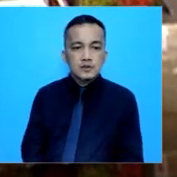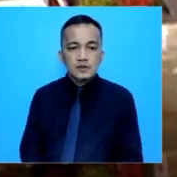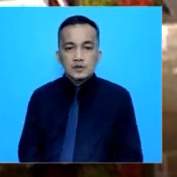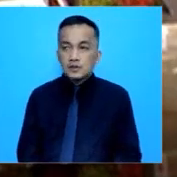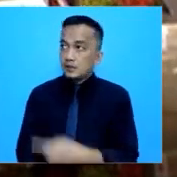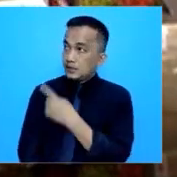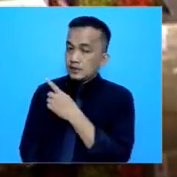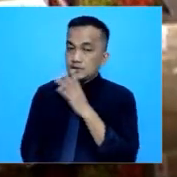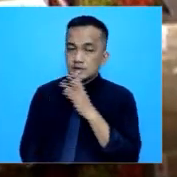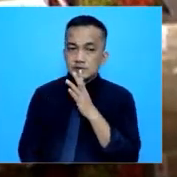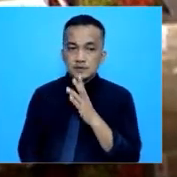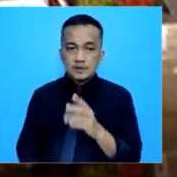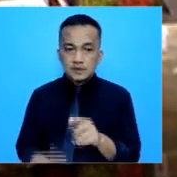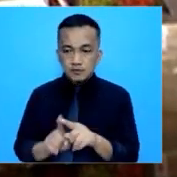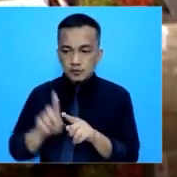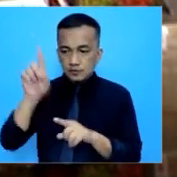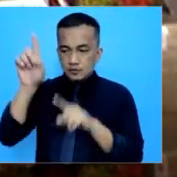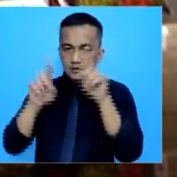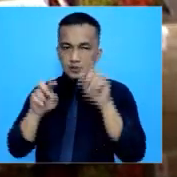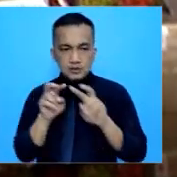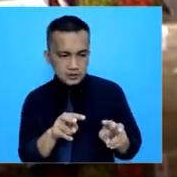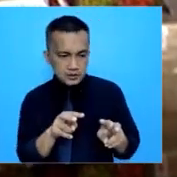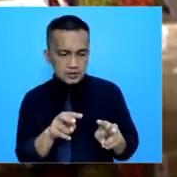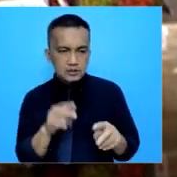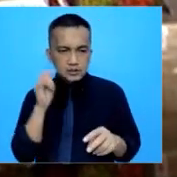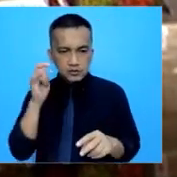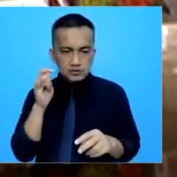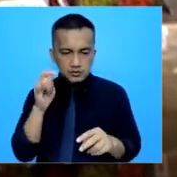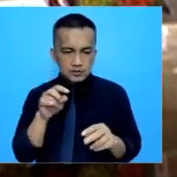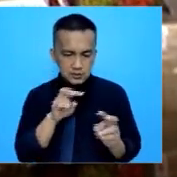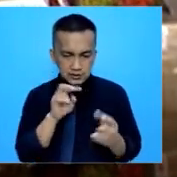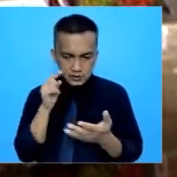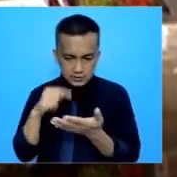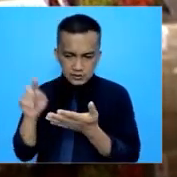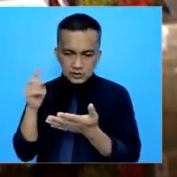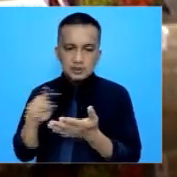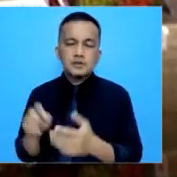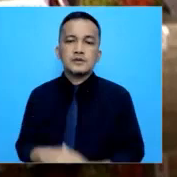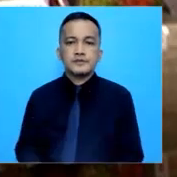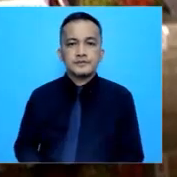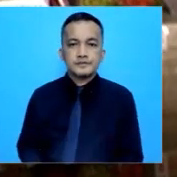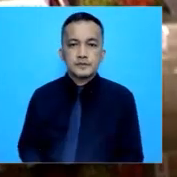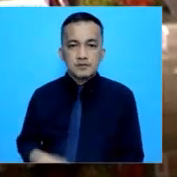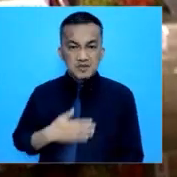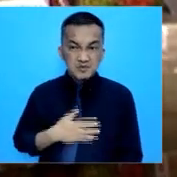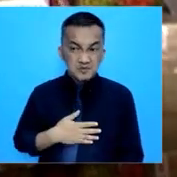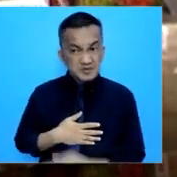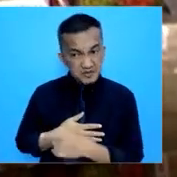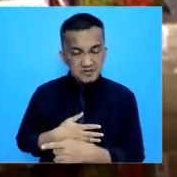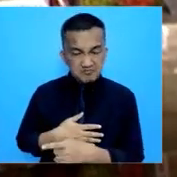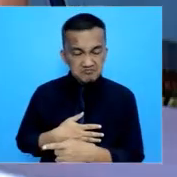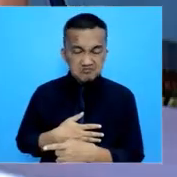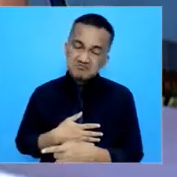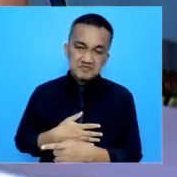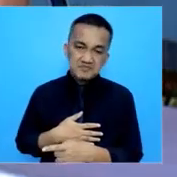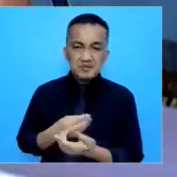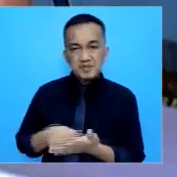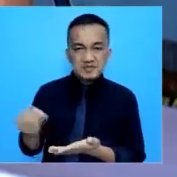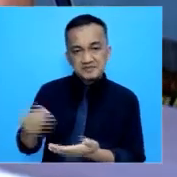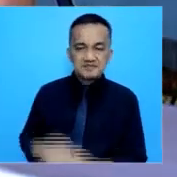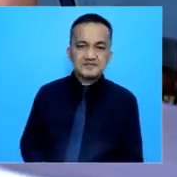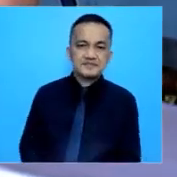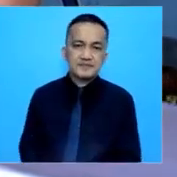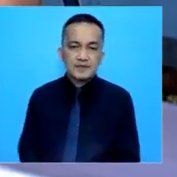gusto nilang bilhin, tinitignan na po nila sa YouTube para pag nagustuhan po nila, saan naman po nila bibilhin. Sa kabila